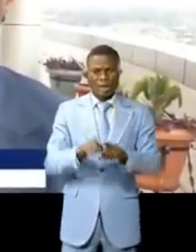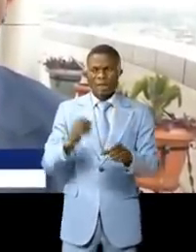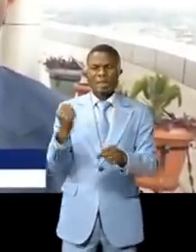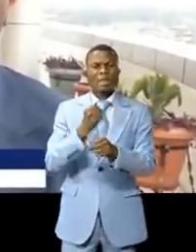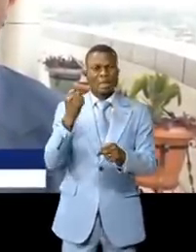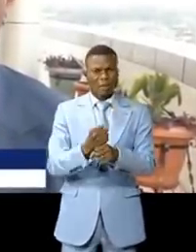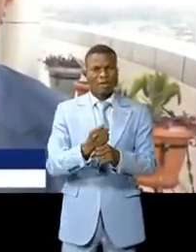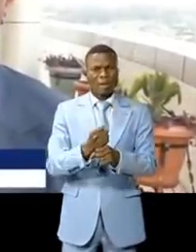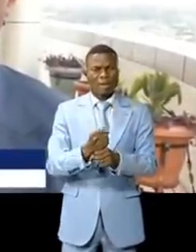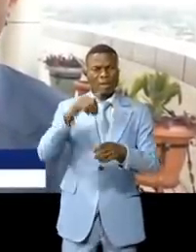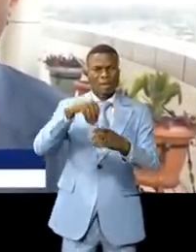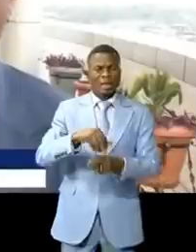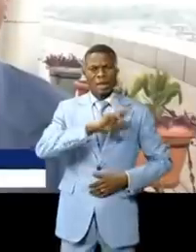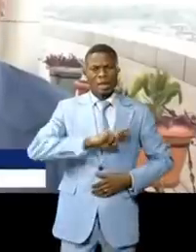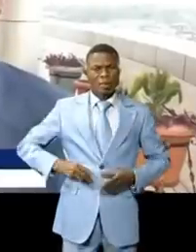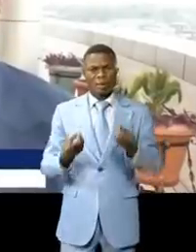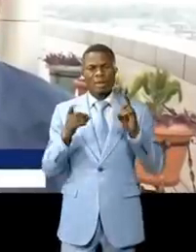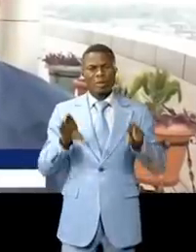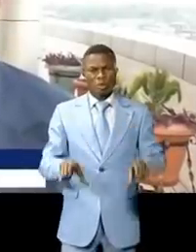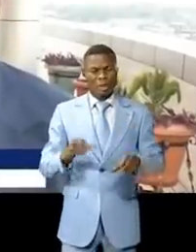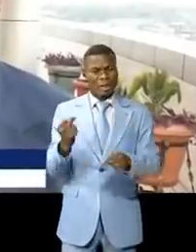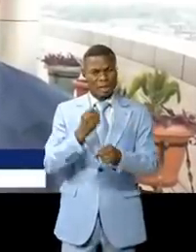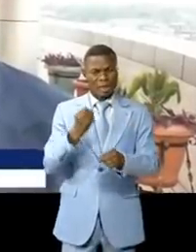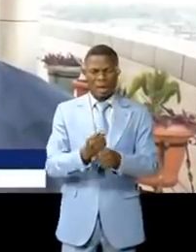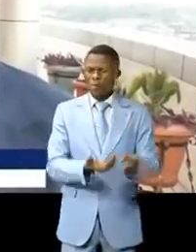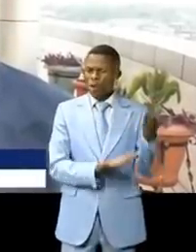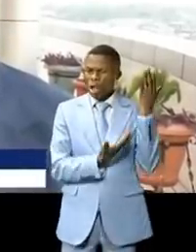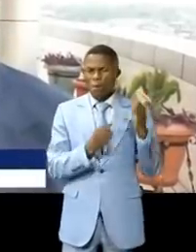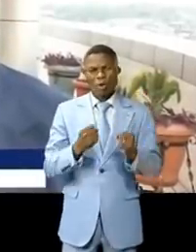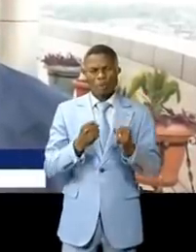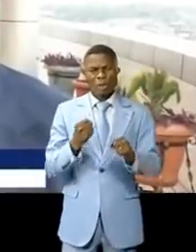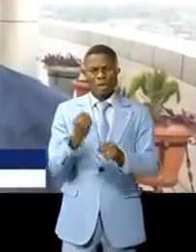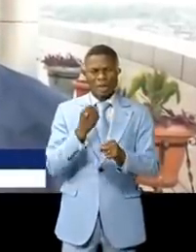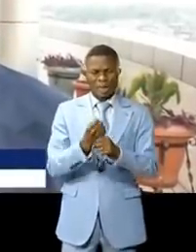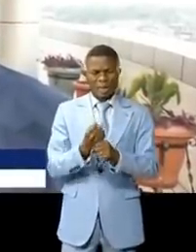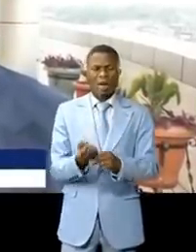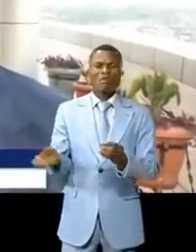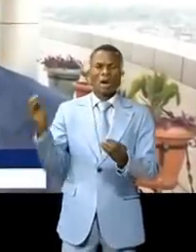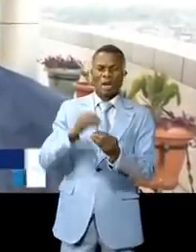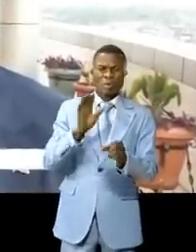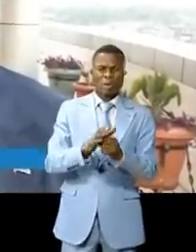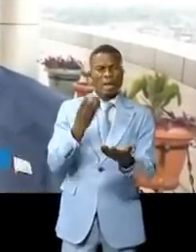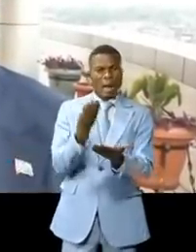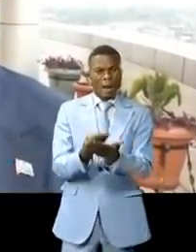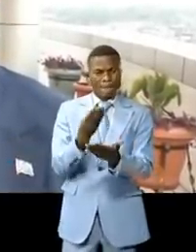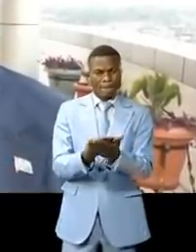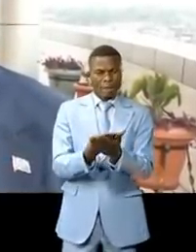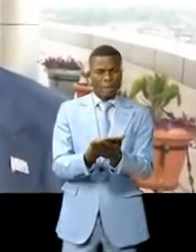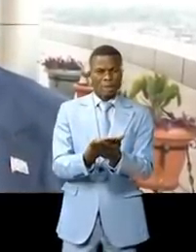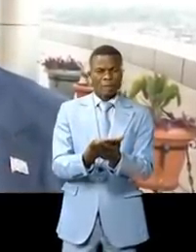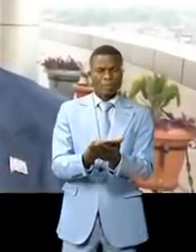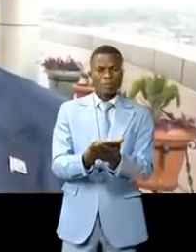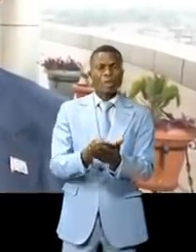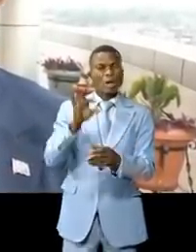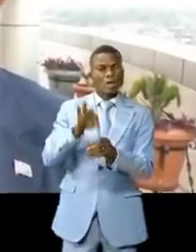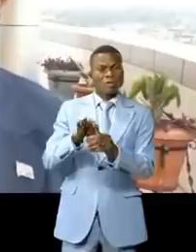travail en République démocratique du Congo. Donc c'est un travail important, c'est un travail mutualisé, le budget a été donné, il